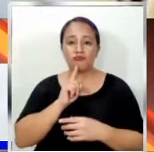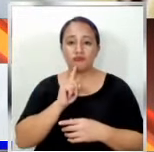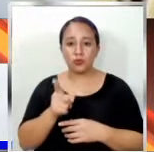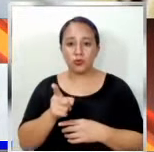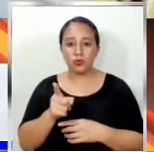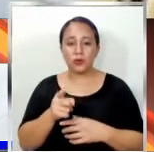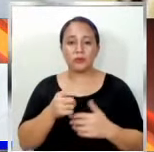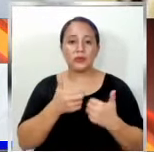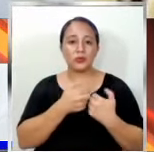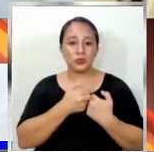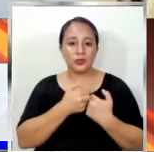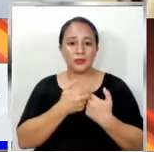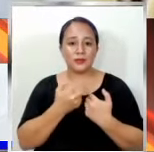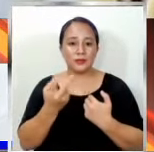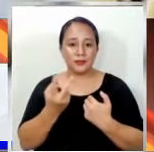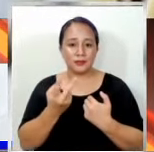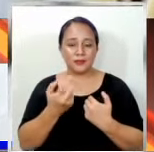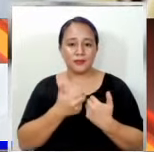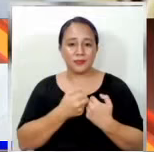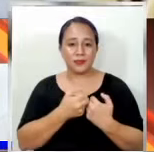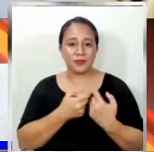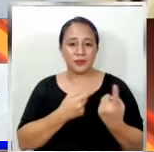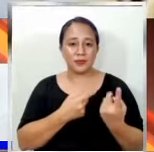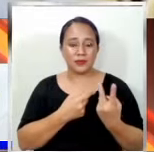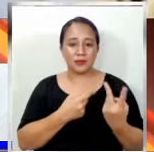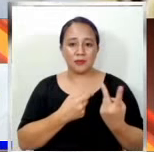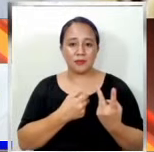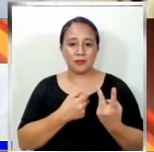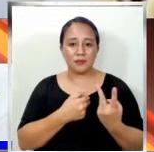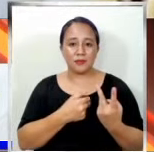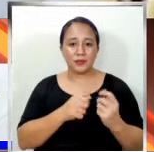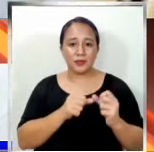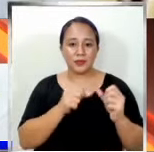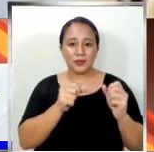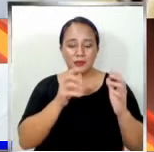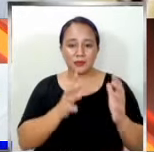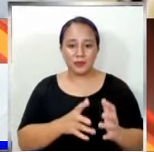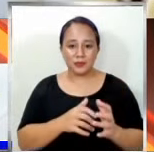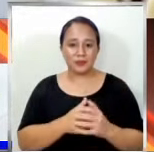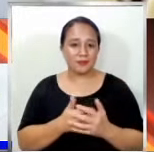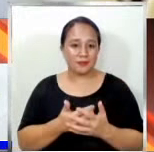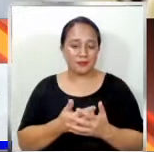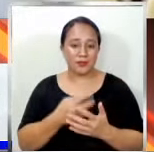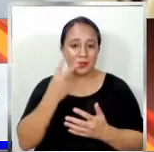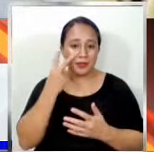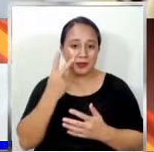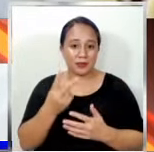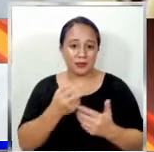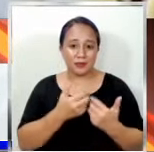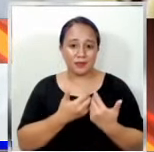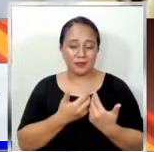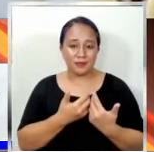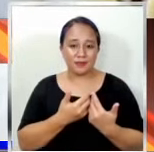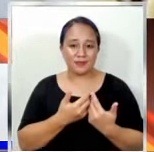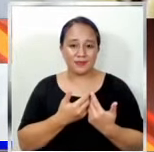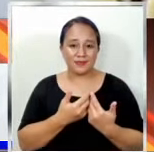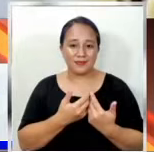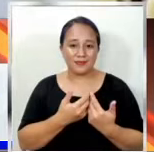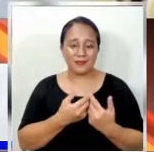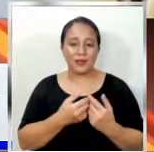boyfriend ng dalawang therapist. So makikita natin dito, despite